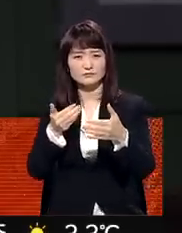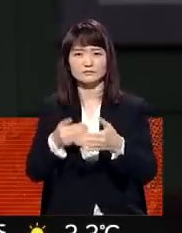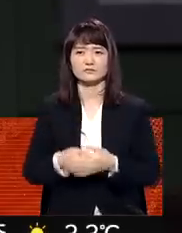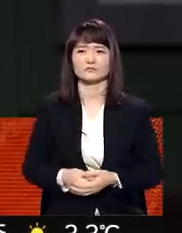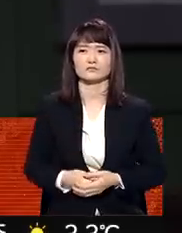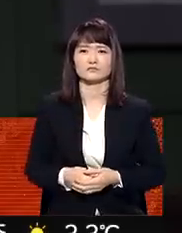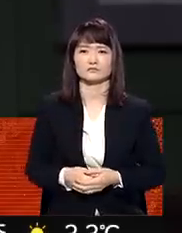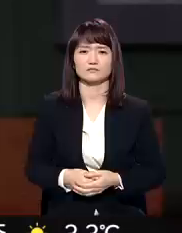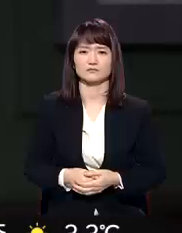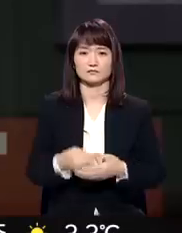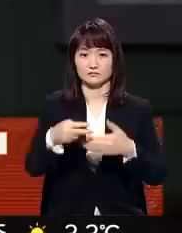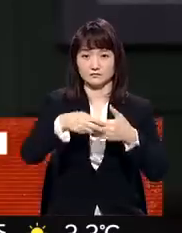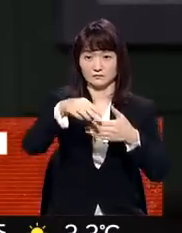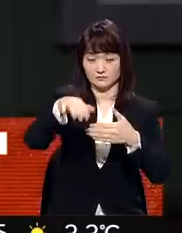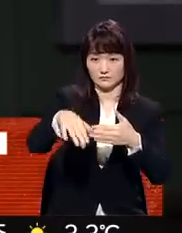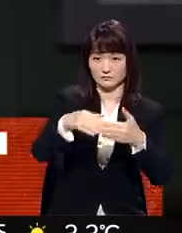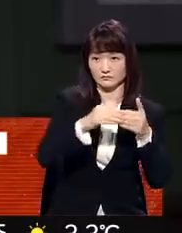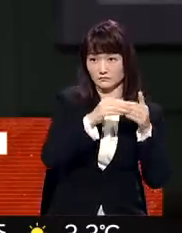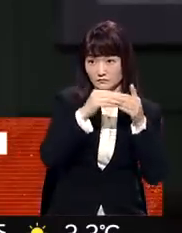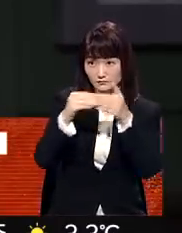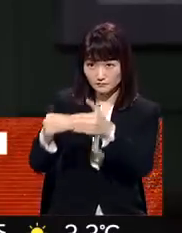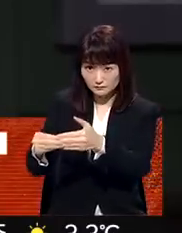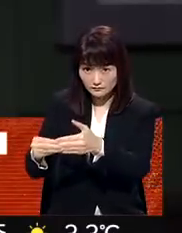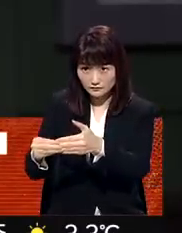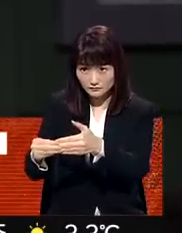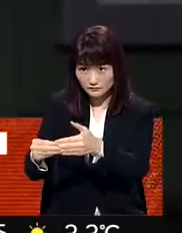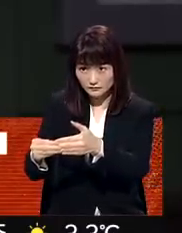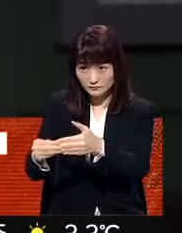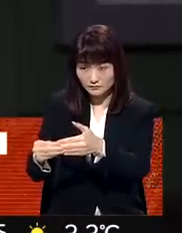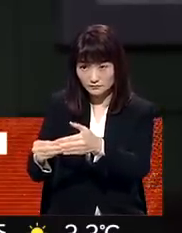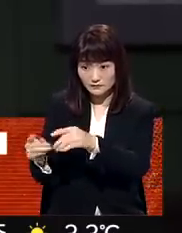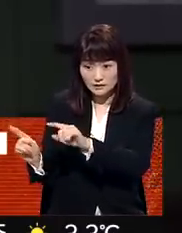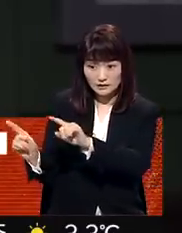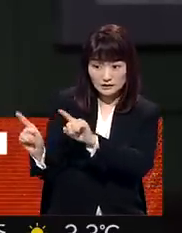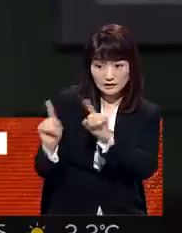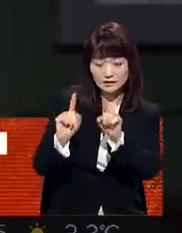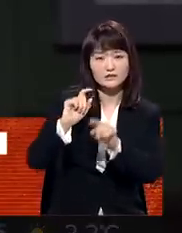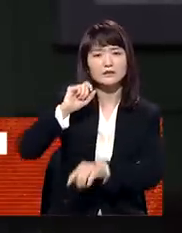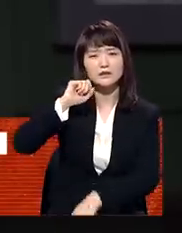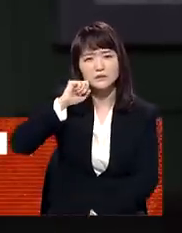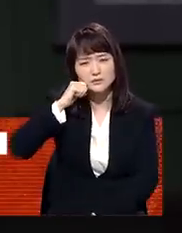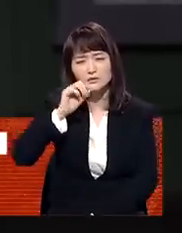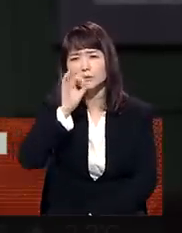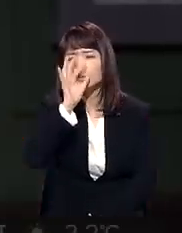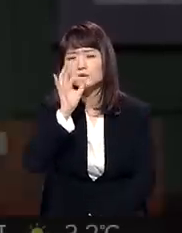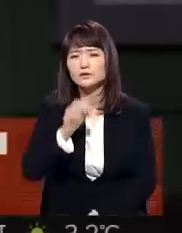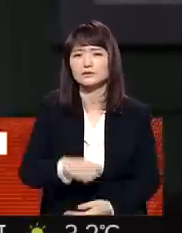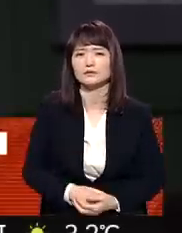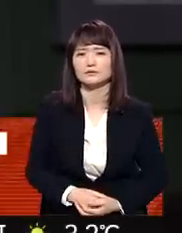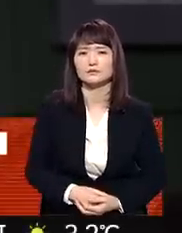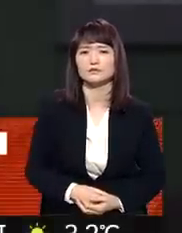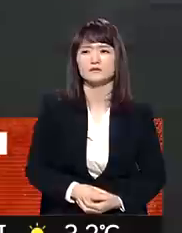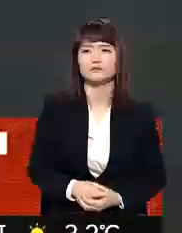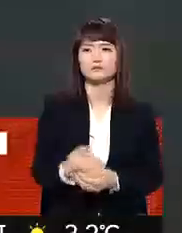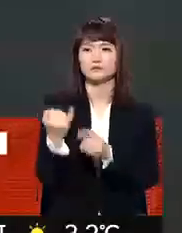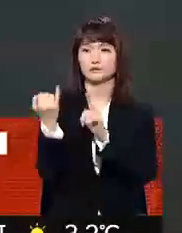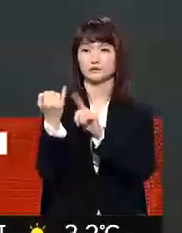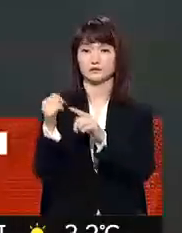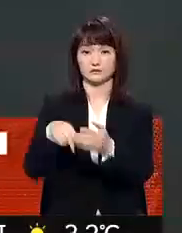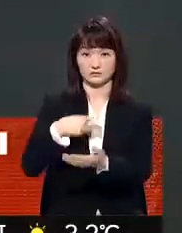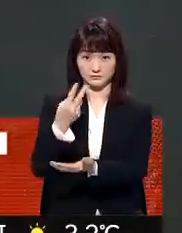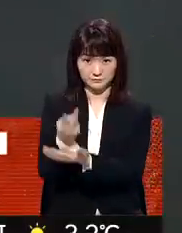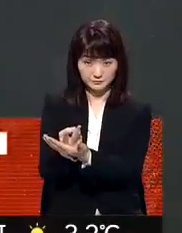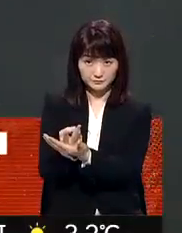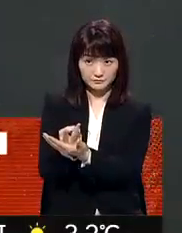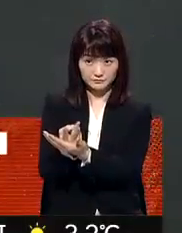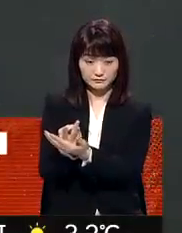때문에이 당시에 병원에 갔더라도 의학적으로 소생이 이미 불가능했다 이렇게 판단을 한 겁니다 또이어서 그러면 그 여성이 쓰러졌을